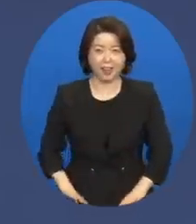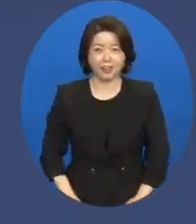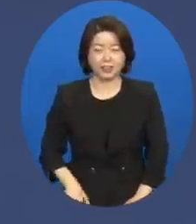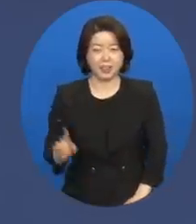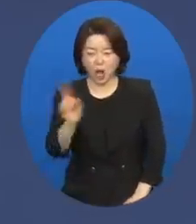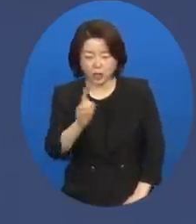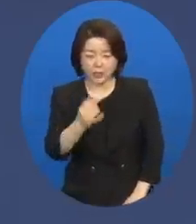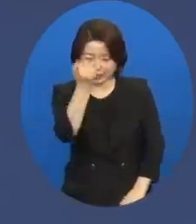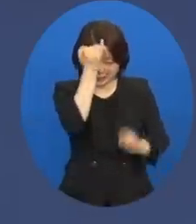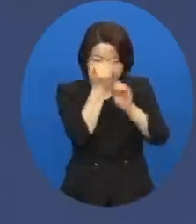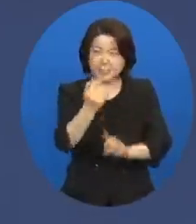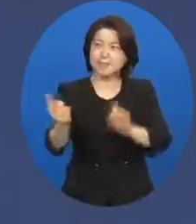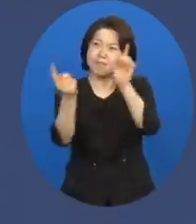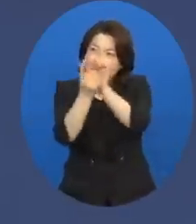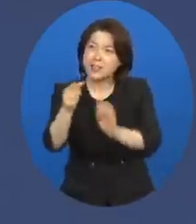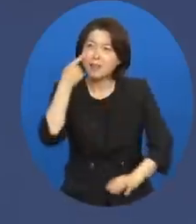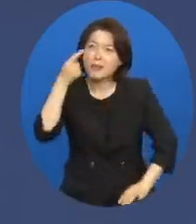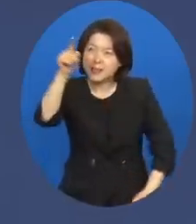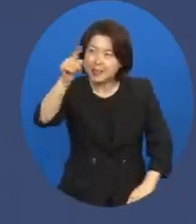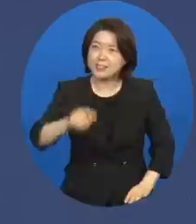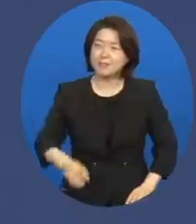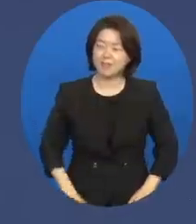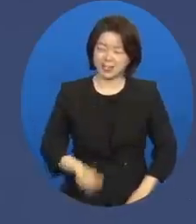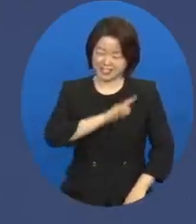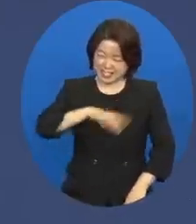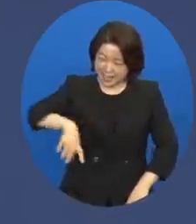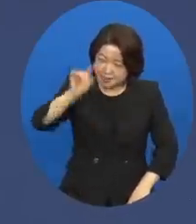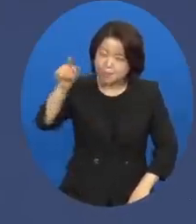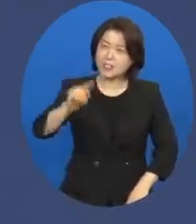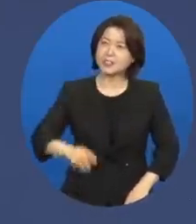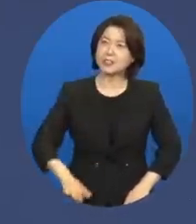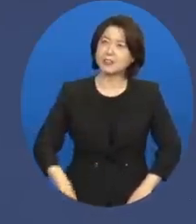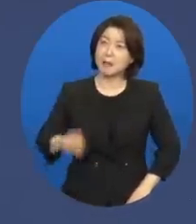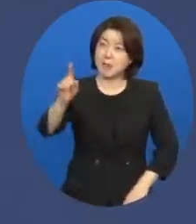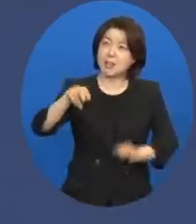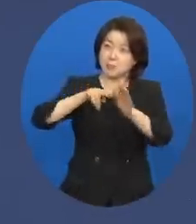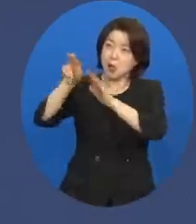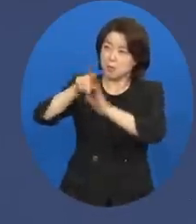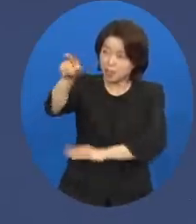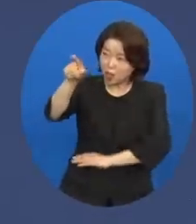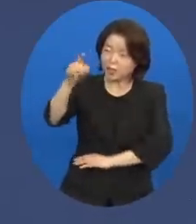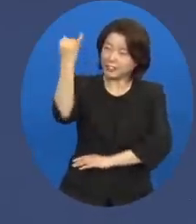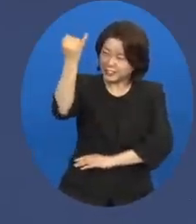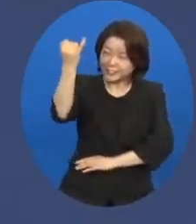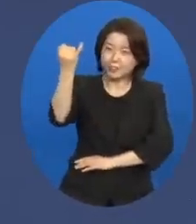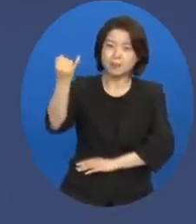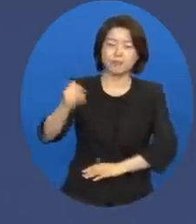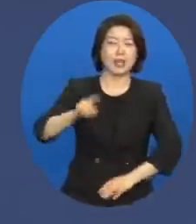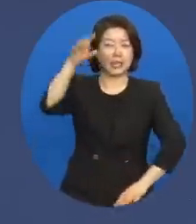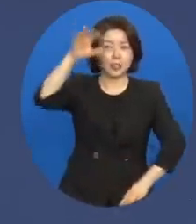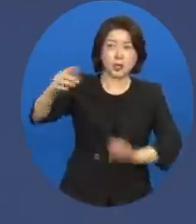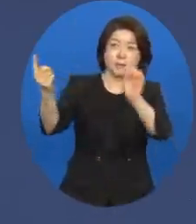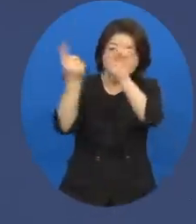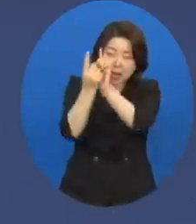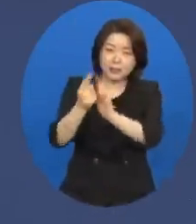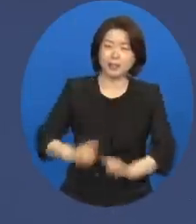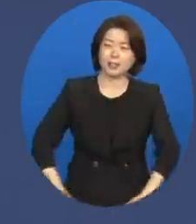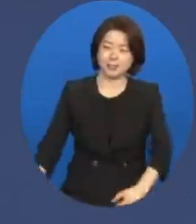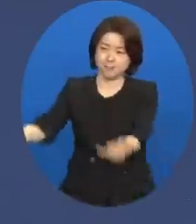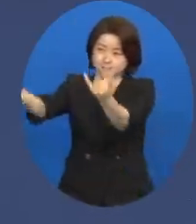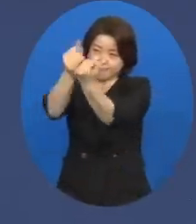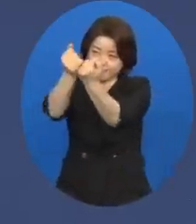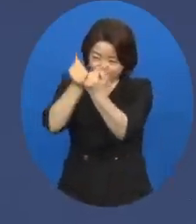누님 만나기만 해봐라 내가 그냥 하여튼 내가 제일 먼저 일단 피해 다니는 하와 누님을 내가 천국에서 내가 만나면 딱